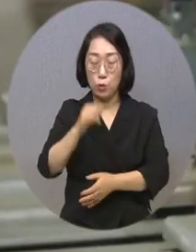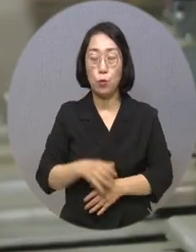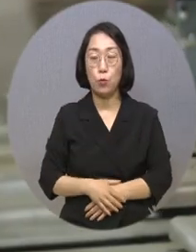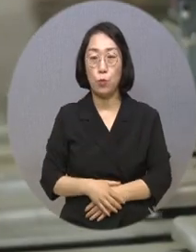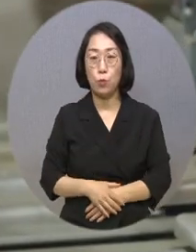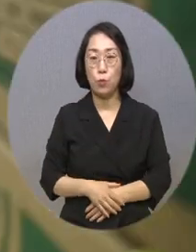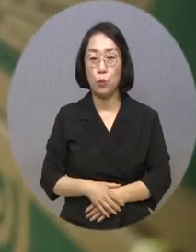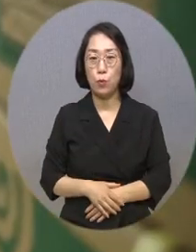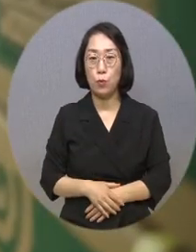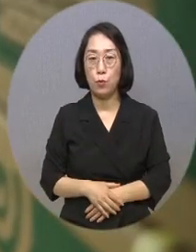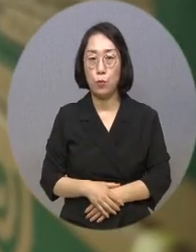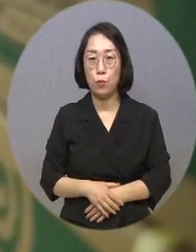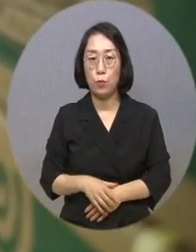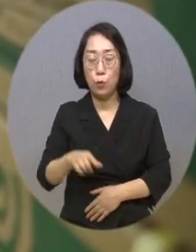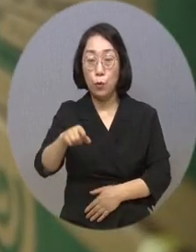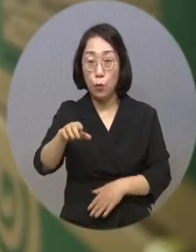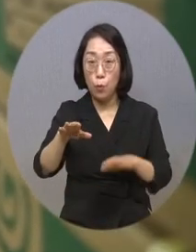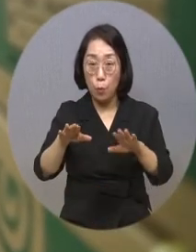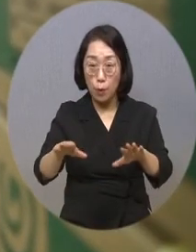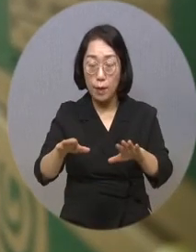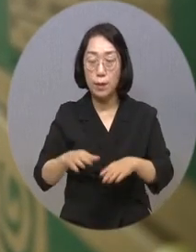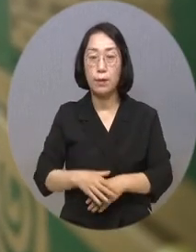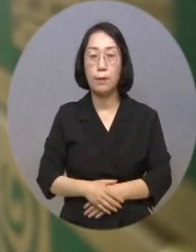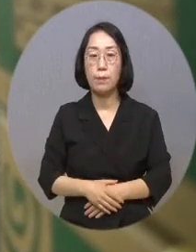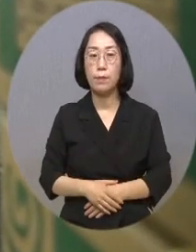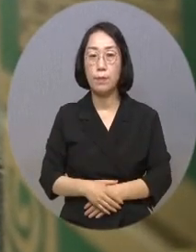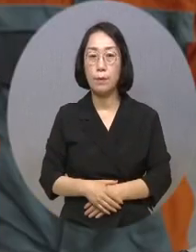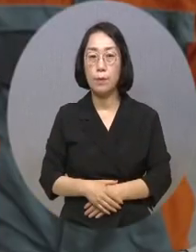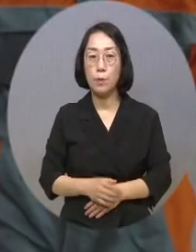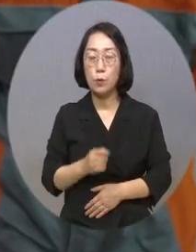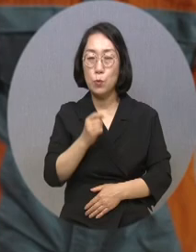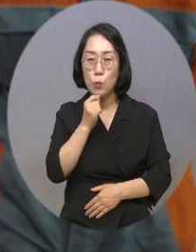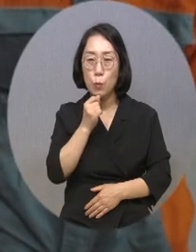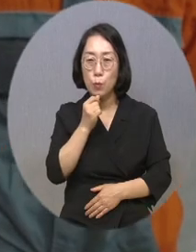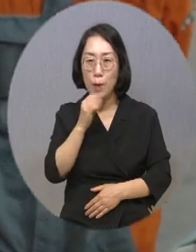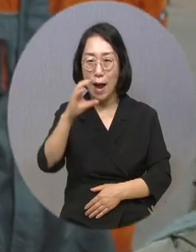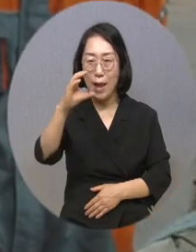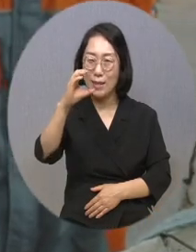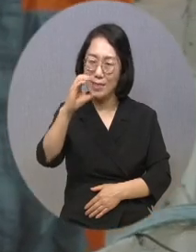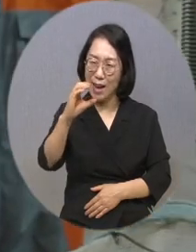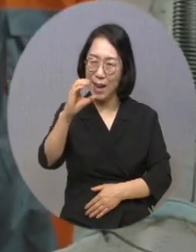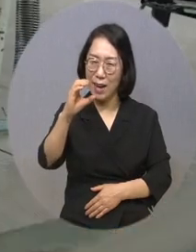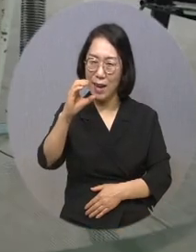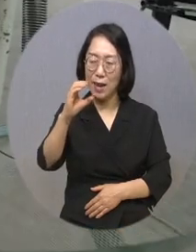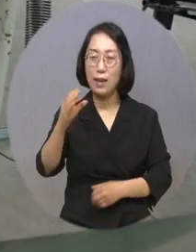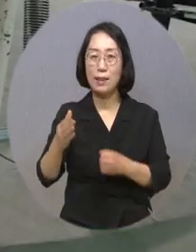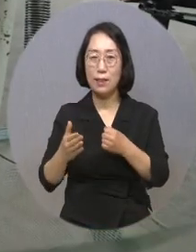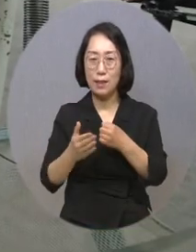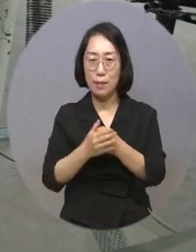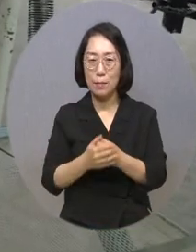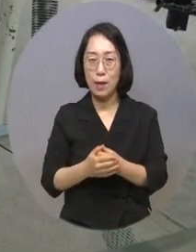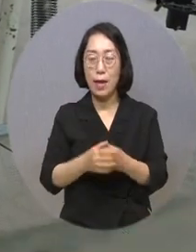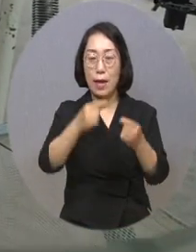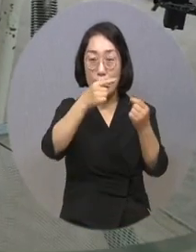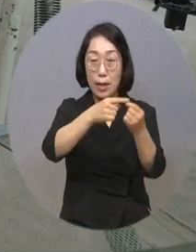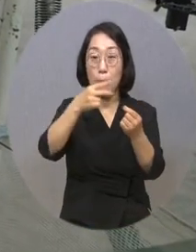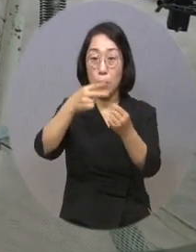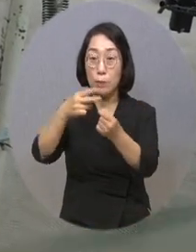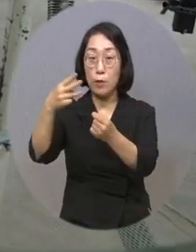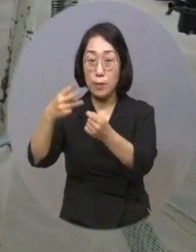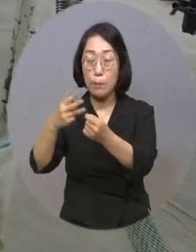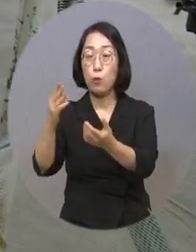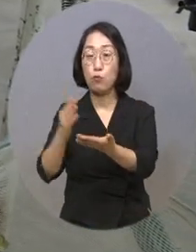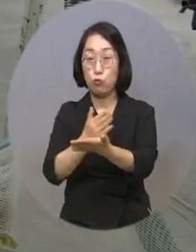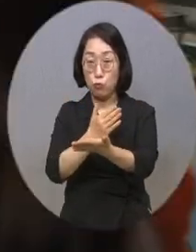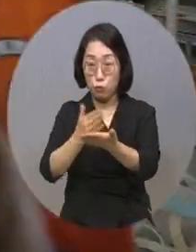네. 지금 올해는 조금 사이즈가 작아서 1번, 2번, 3번으로 구분해서 저희도